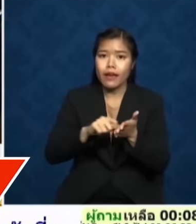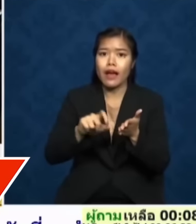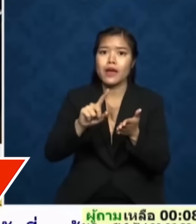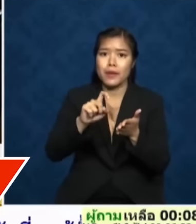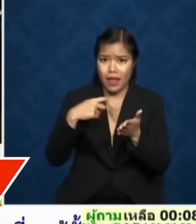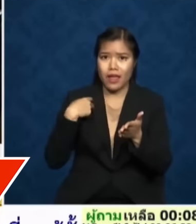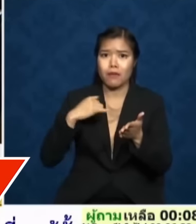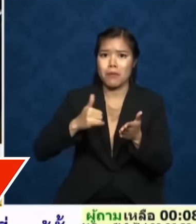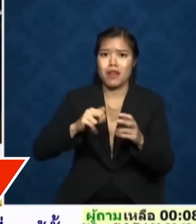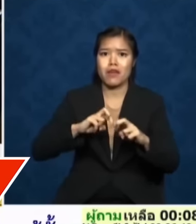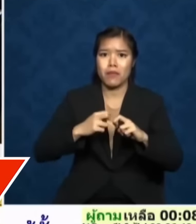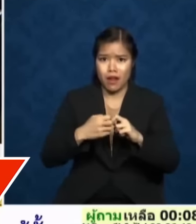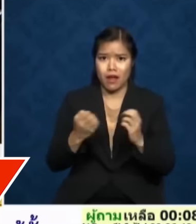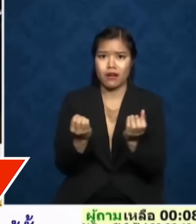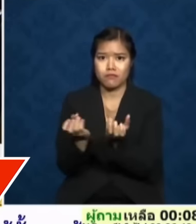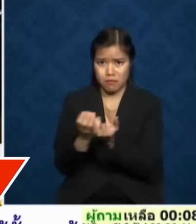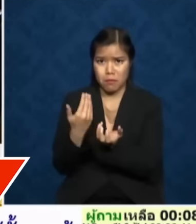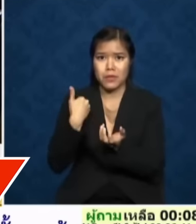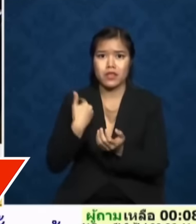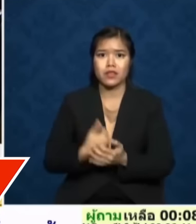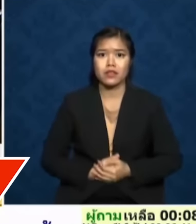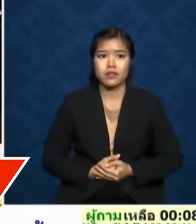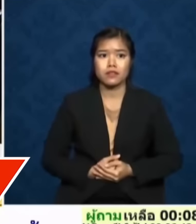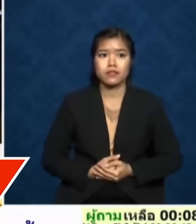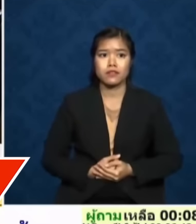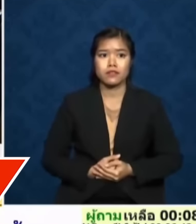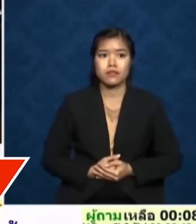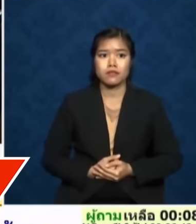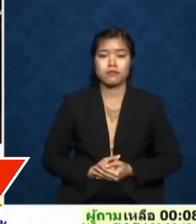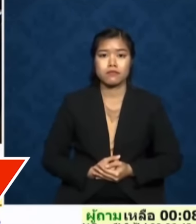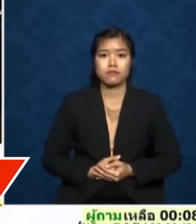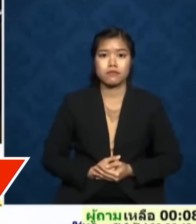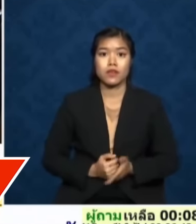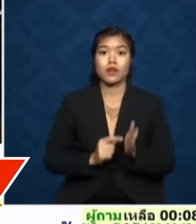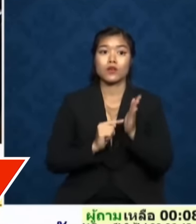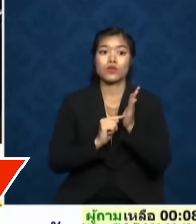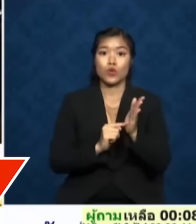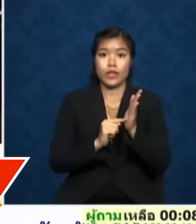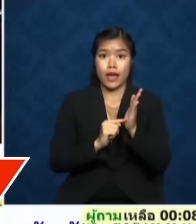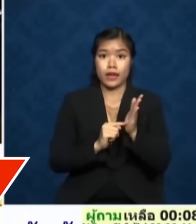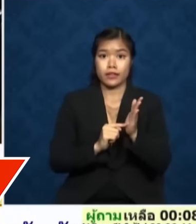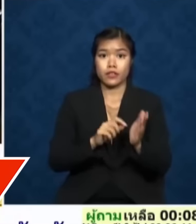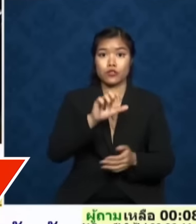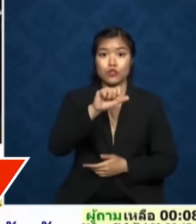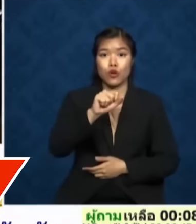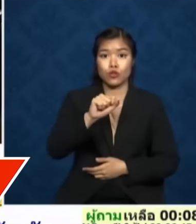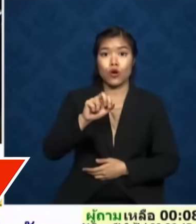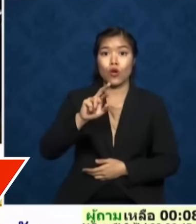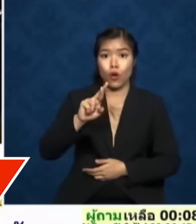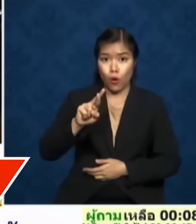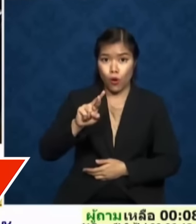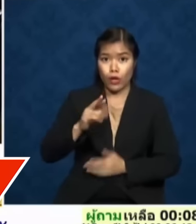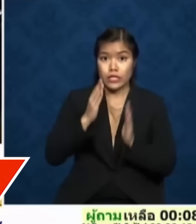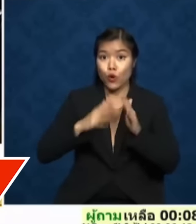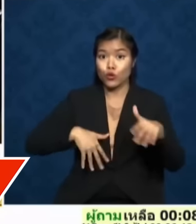หาได้ครับเช่นสมมุติว่าสสรที่มาจากประชา